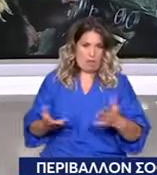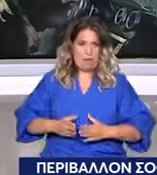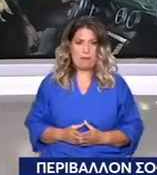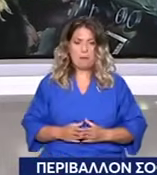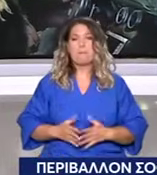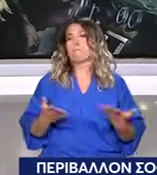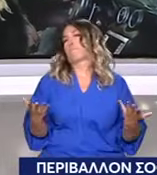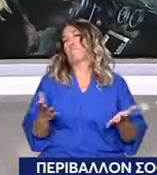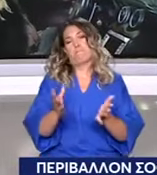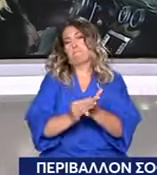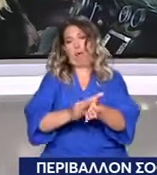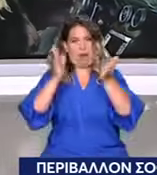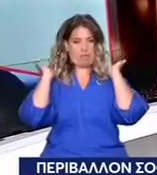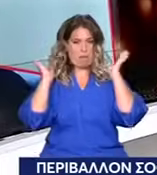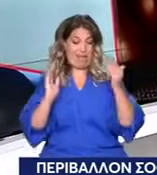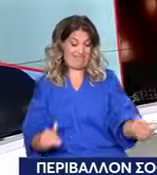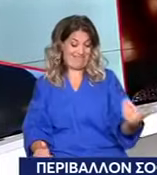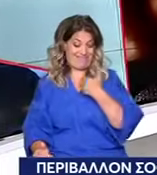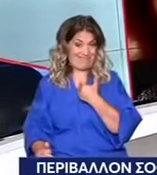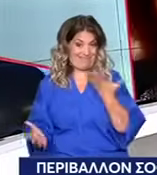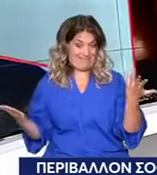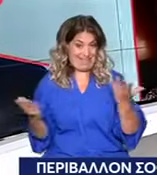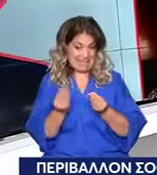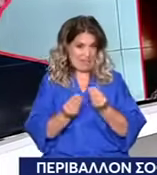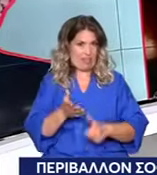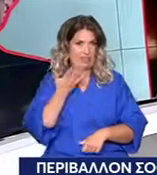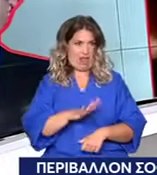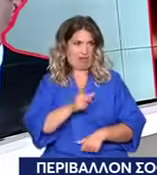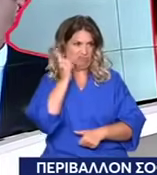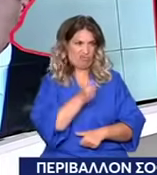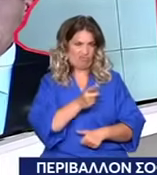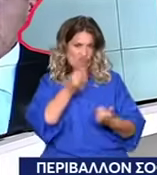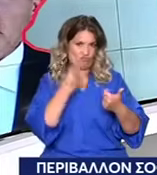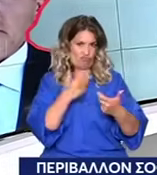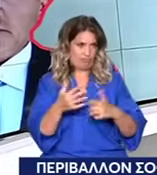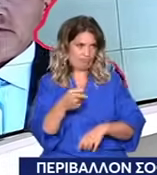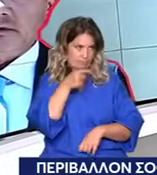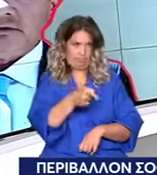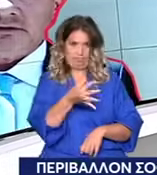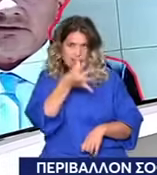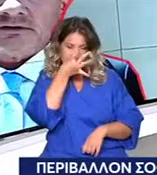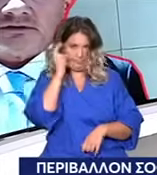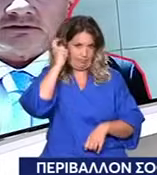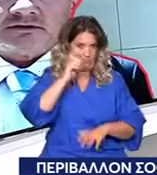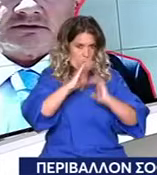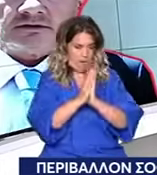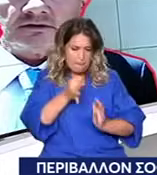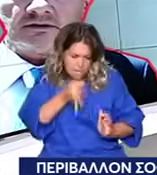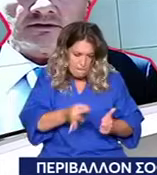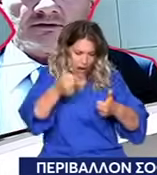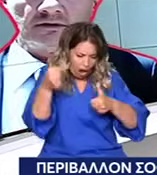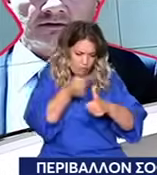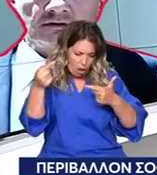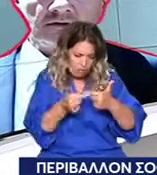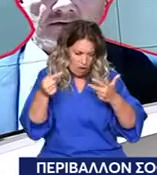να ισχυριστεί έτσι ούτως ώστε να κατηγορηθεί περαιτέρω για την πράξη του ο σύζυγός της. Ναι. Γιατί πέραν